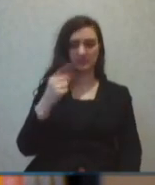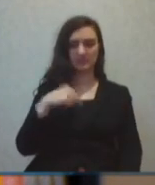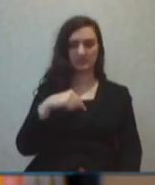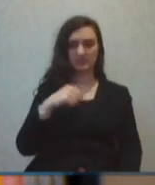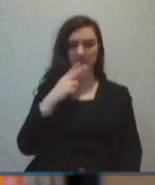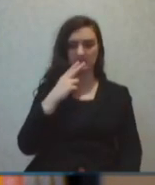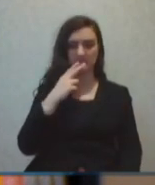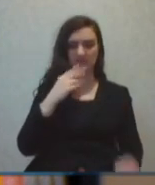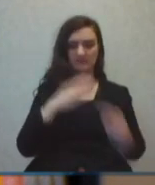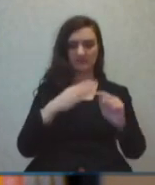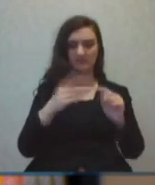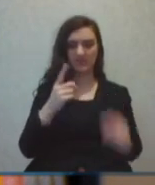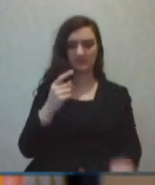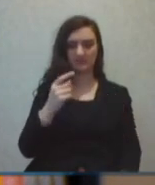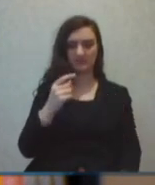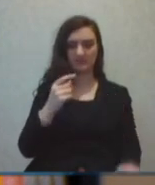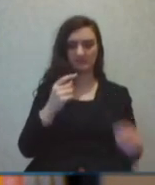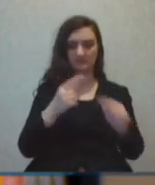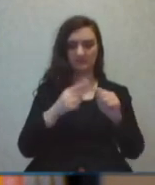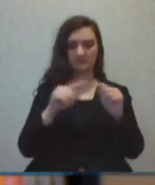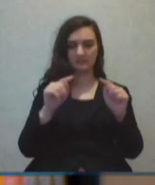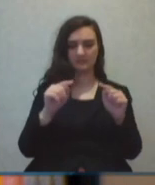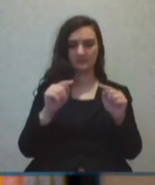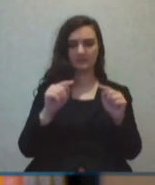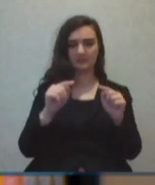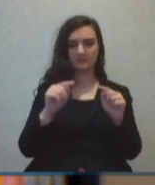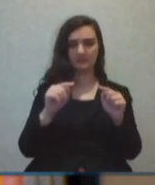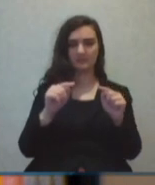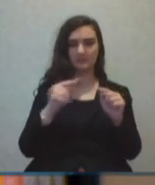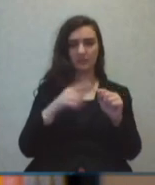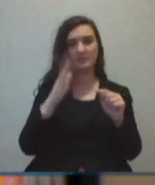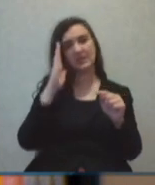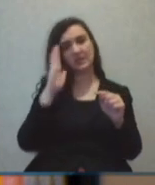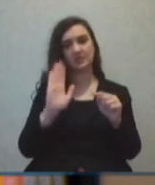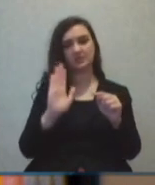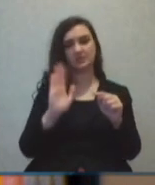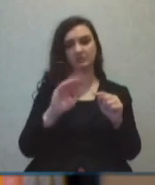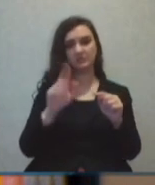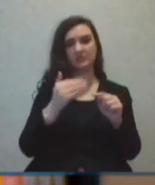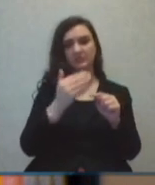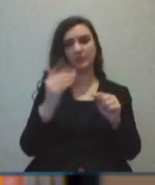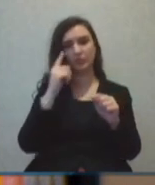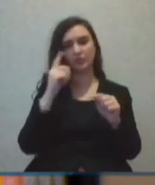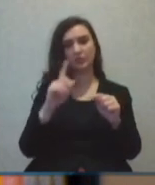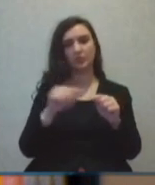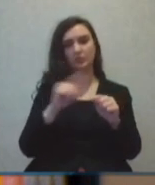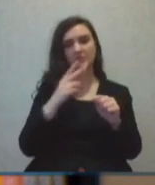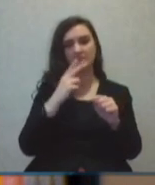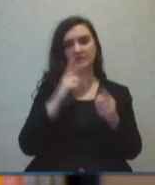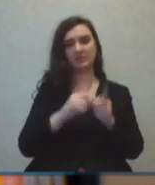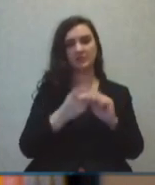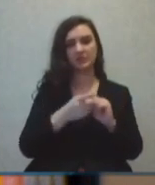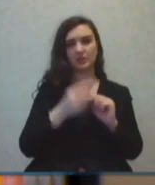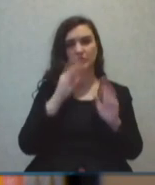ცირკულირებს გარკვეული ნივთიერებების ნაკრები, რომელიც არ გაძინებთ. და თქვენ კი გგონიათ, რომ პირიქით სიგარეტის